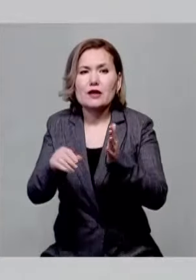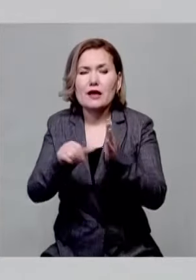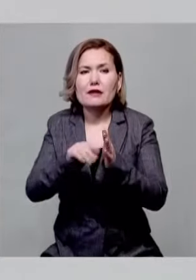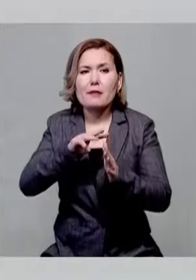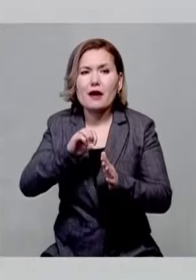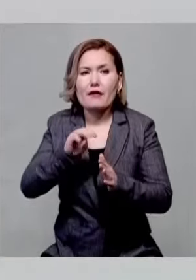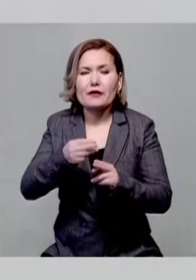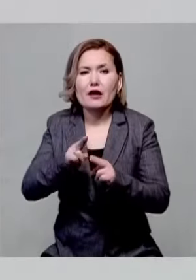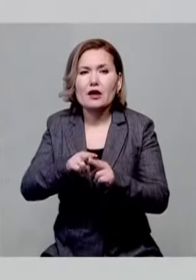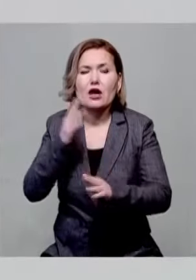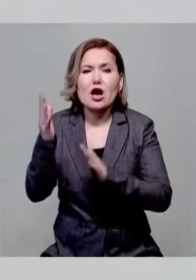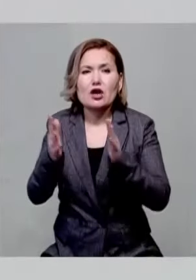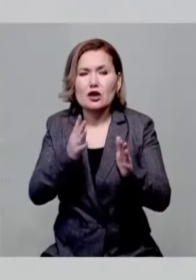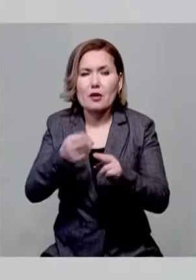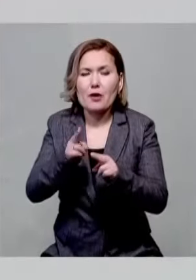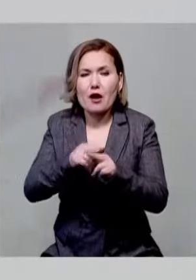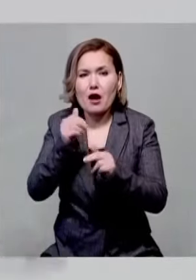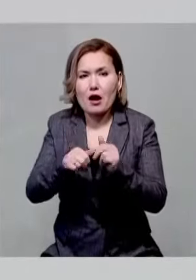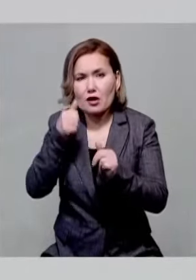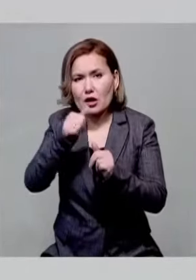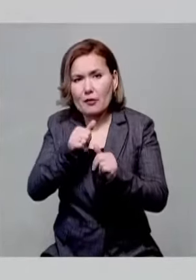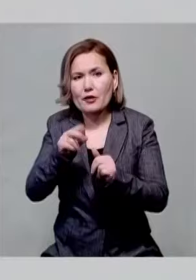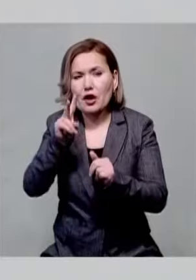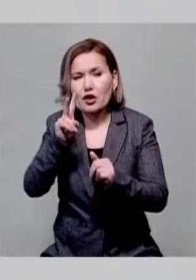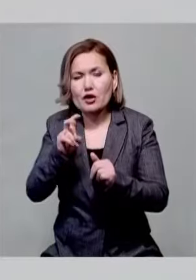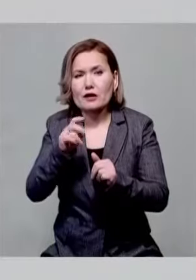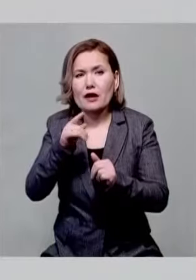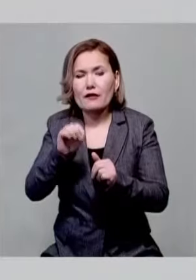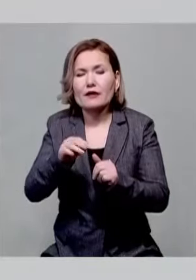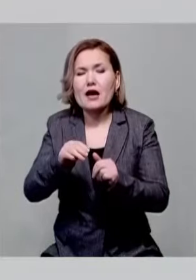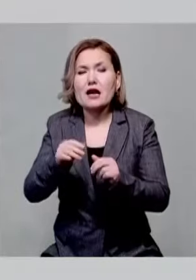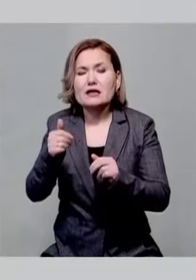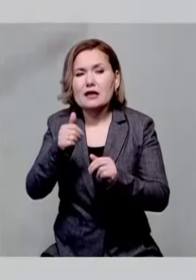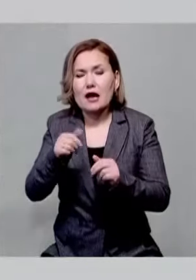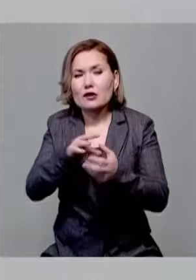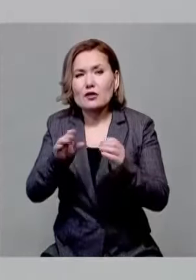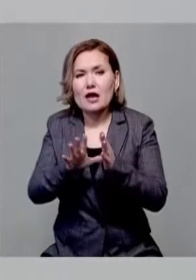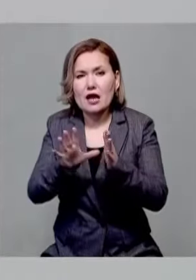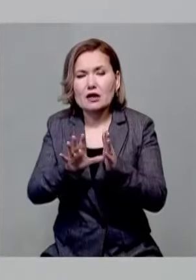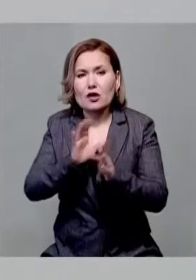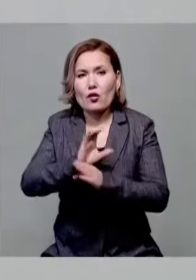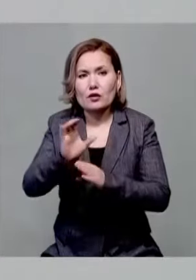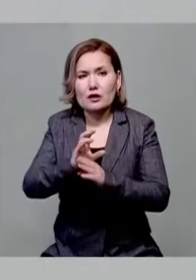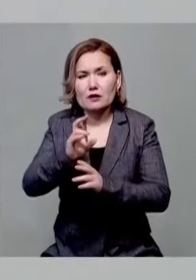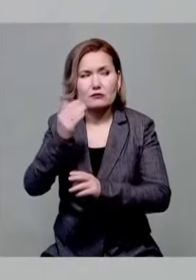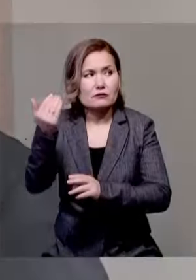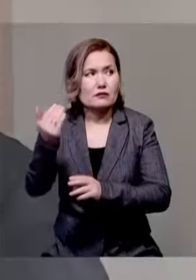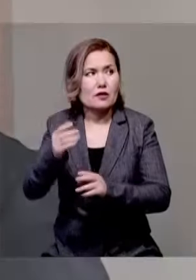Жел турбогенераторлары жылына 200 гигаватт сағатқа дейін электр қуатын өндіреді.